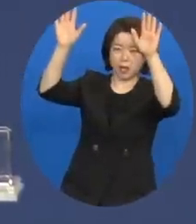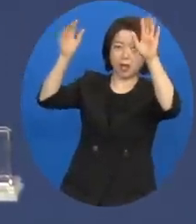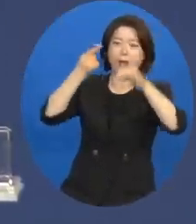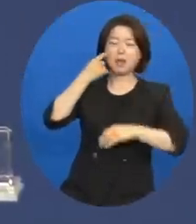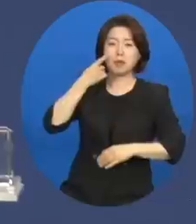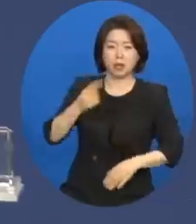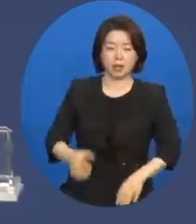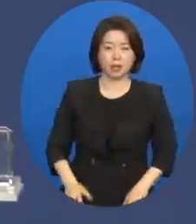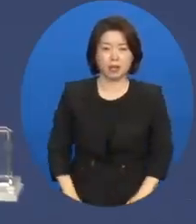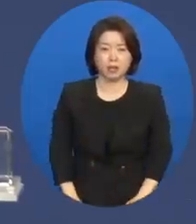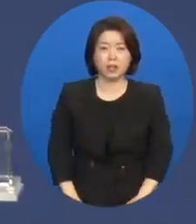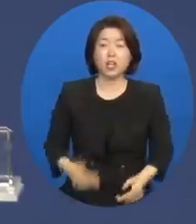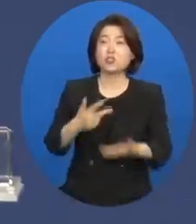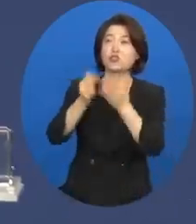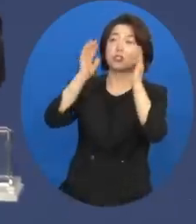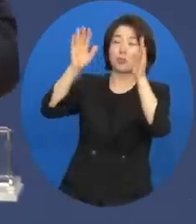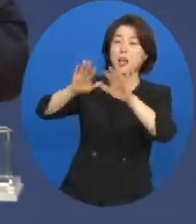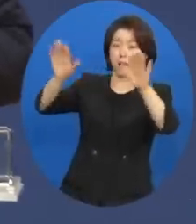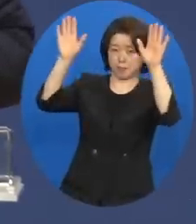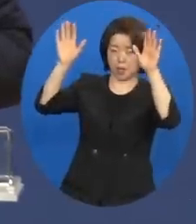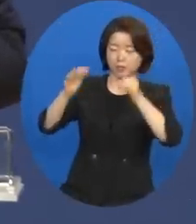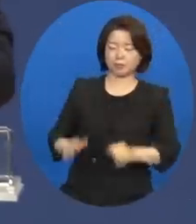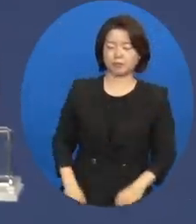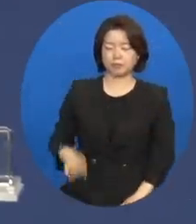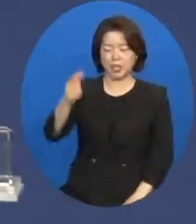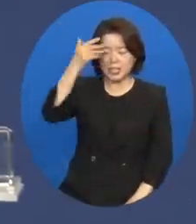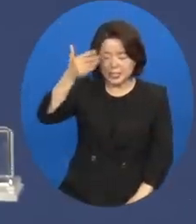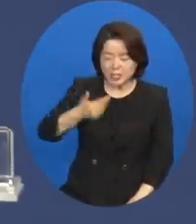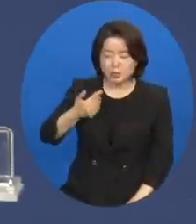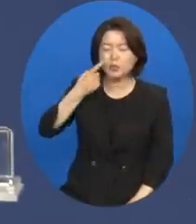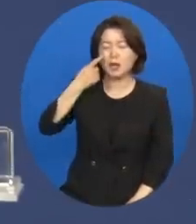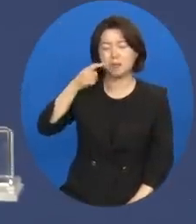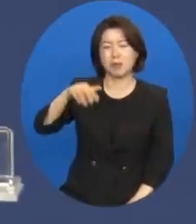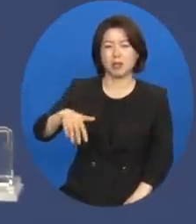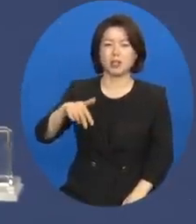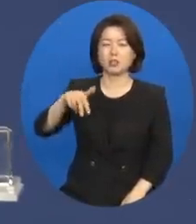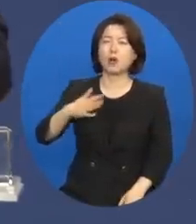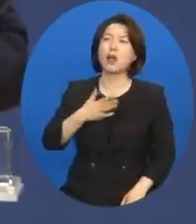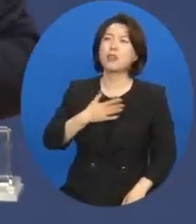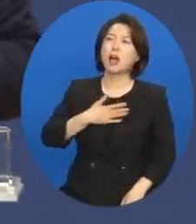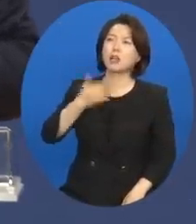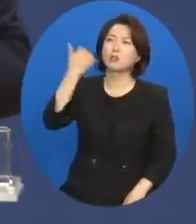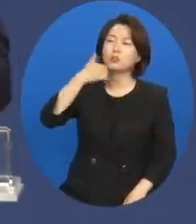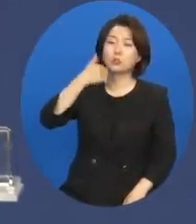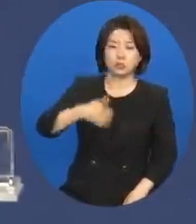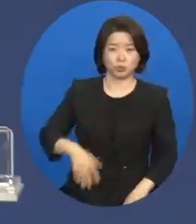들고요, 이 질문 앞에 서셨으면 좋겠어요. 난 누구지?